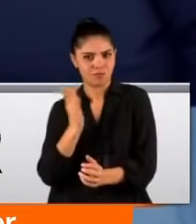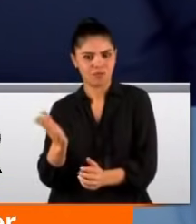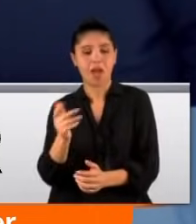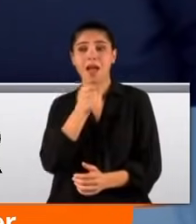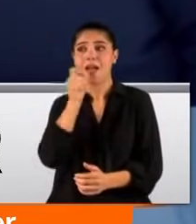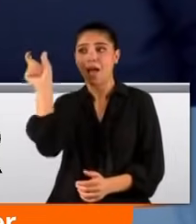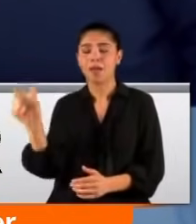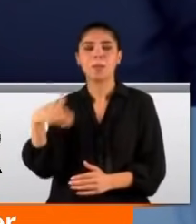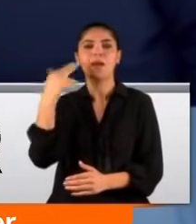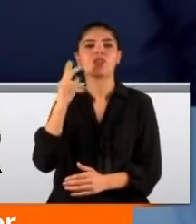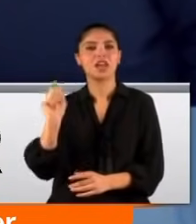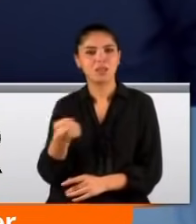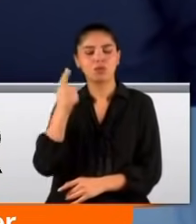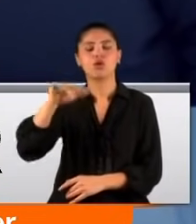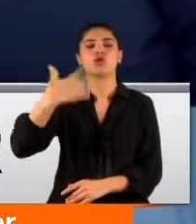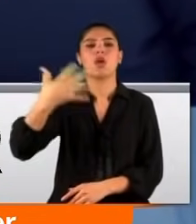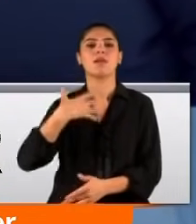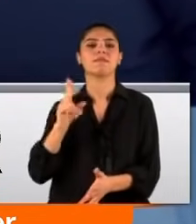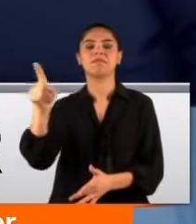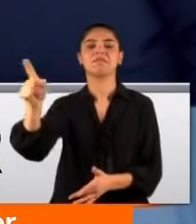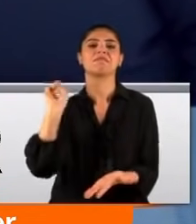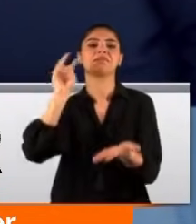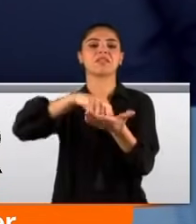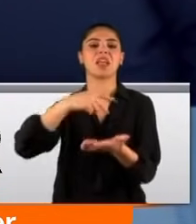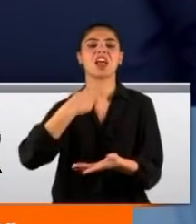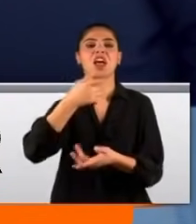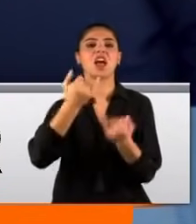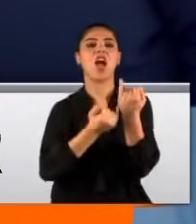adam başka bir kadın buluyor, çıkıyorsun diyorsun ki kardeşimi öldürdü.